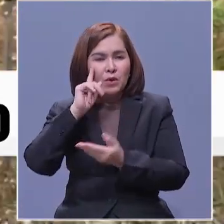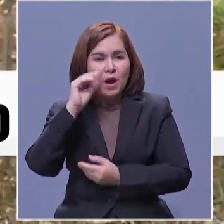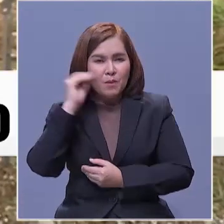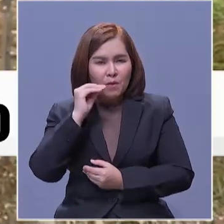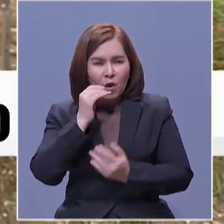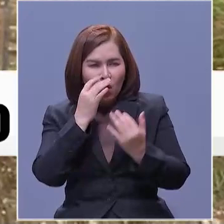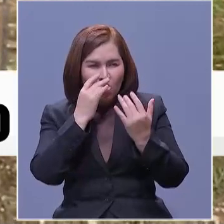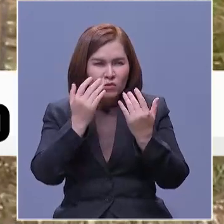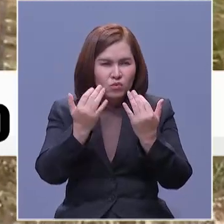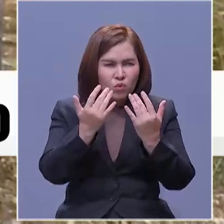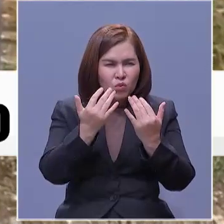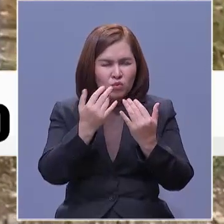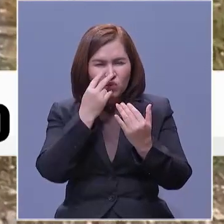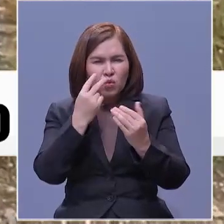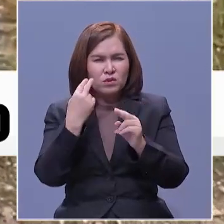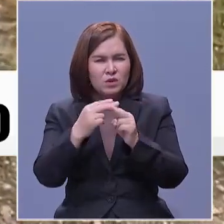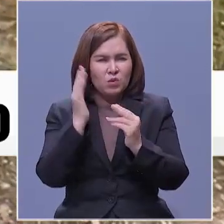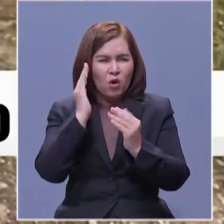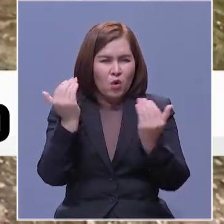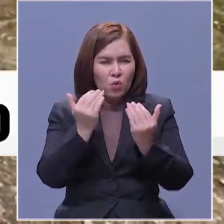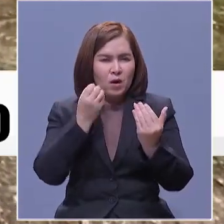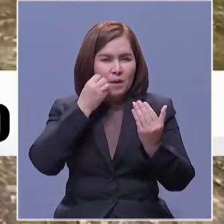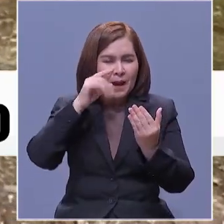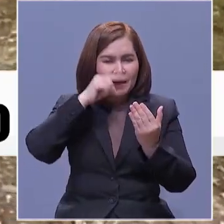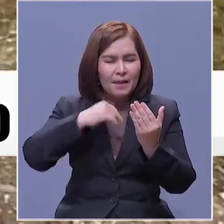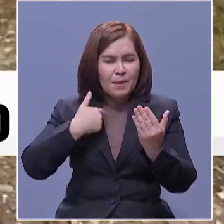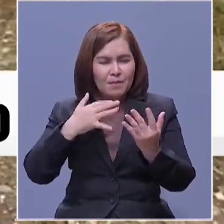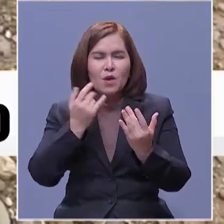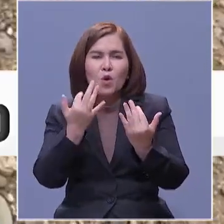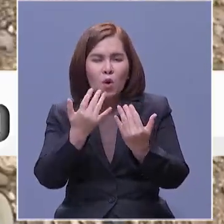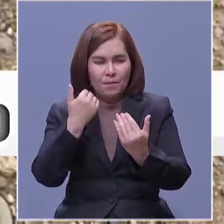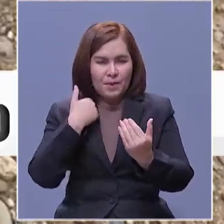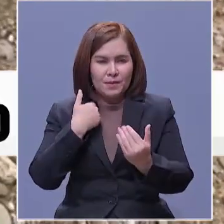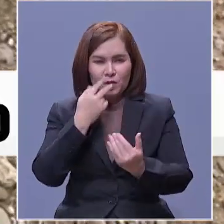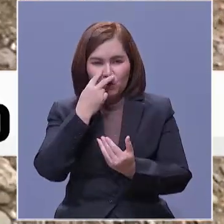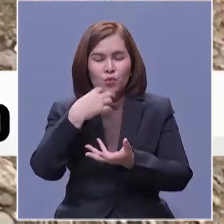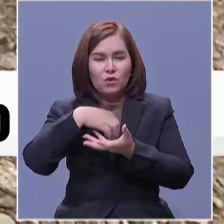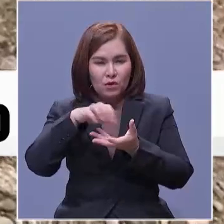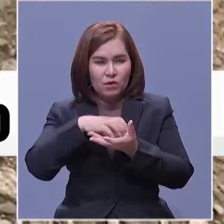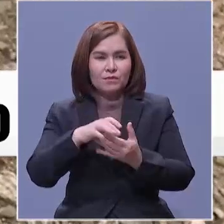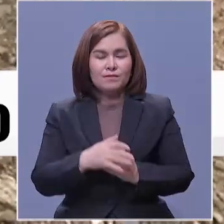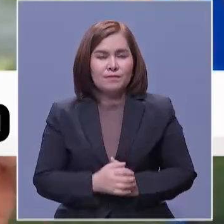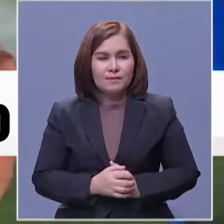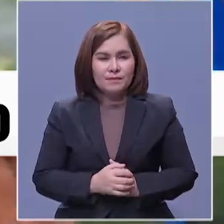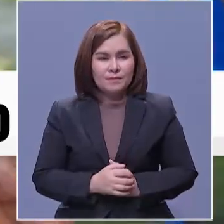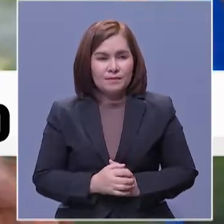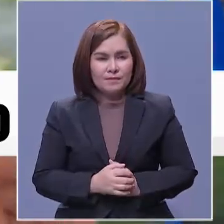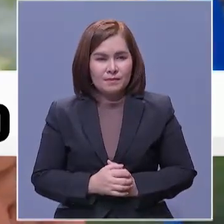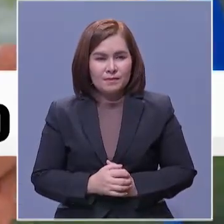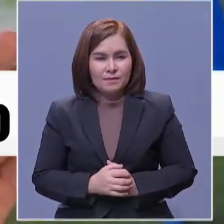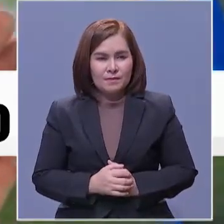ลุ้นนะคะว่าจะมีรายชื่อของลูกชายเดินทางกลับมาหรือเปล่าเราไปฟังดูค่ะ ถาม